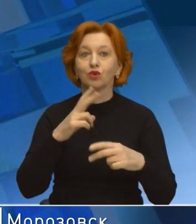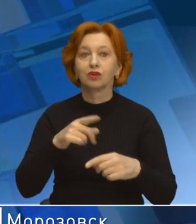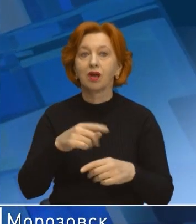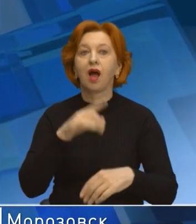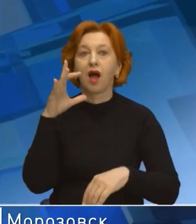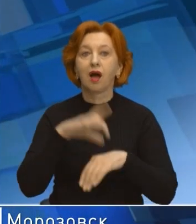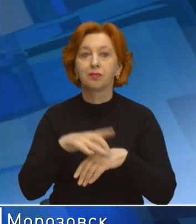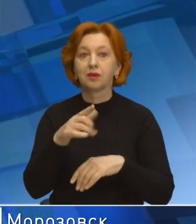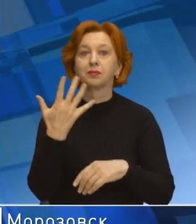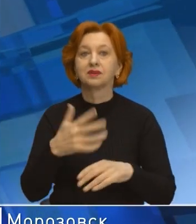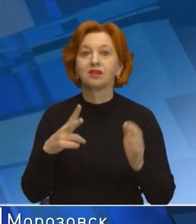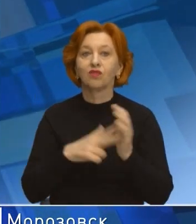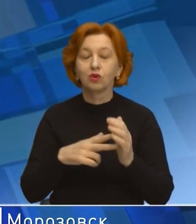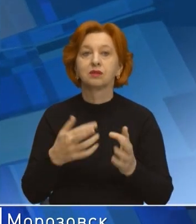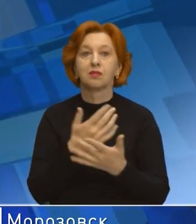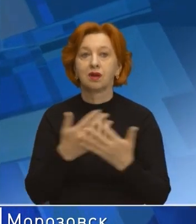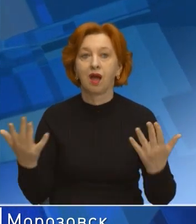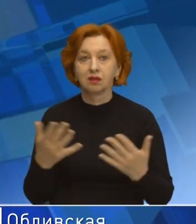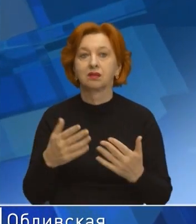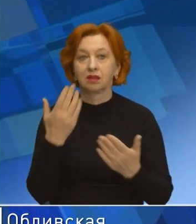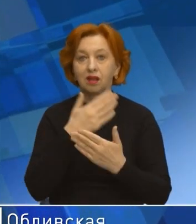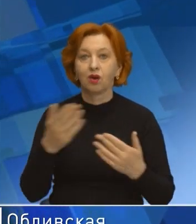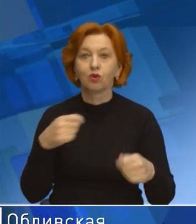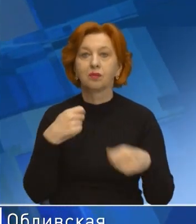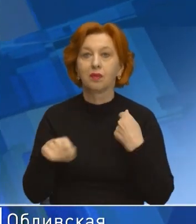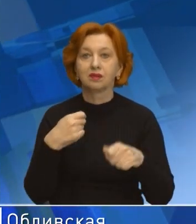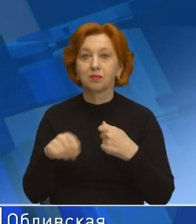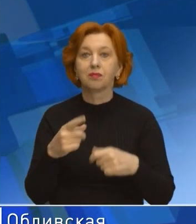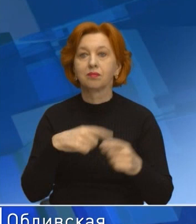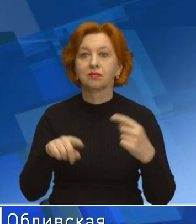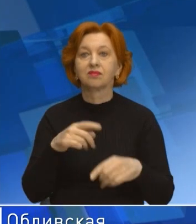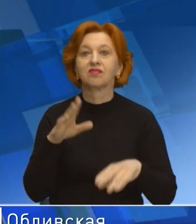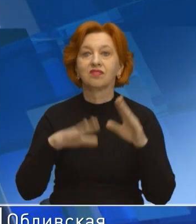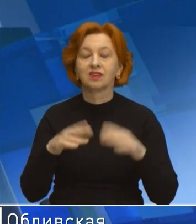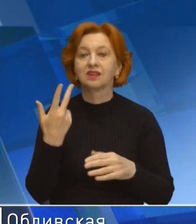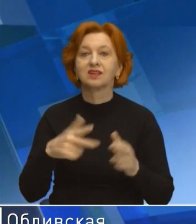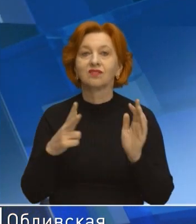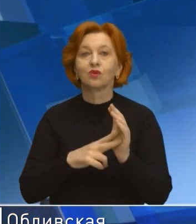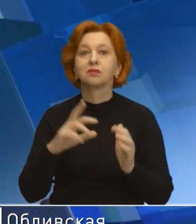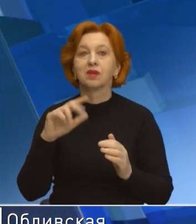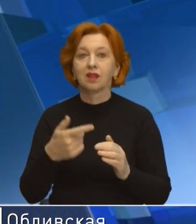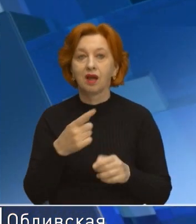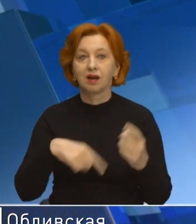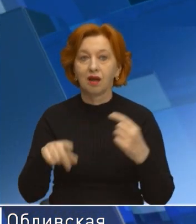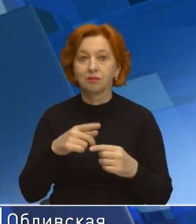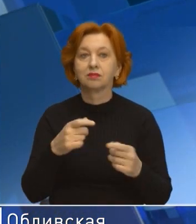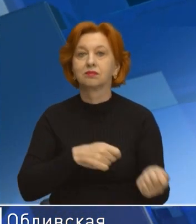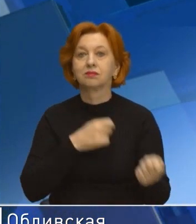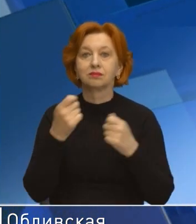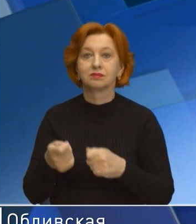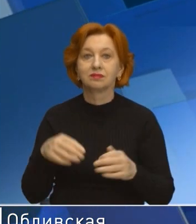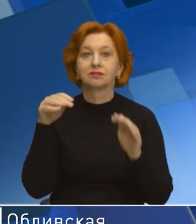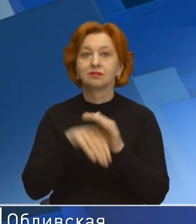было выявлено 58 единиц товаров народного потребления общим весом более 38 килограмм. Гражданка переместила женскую